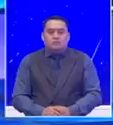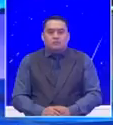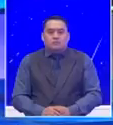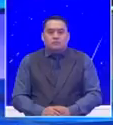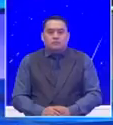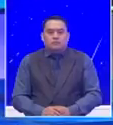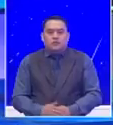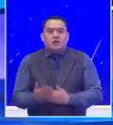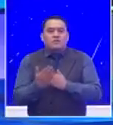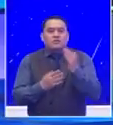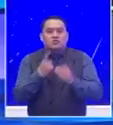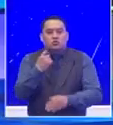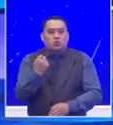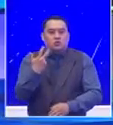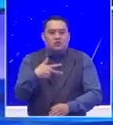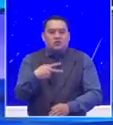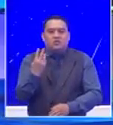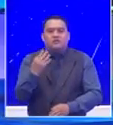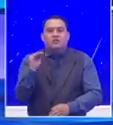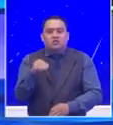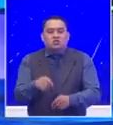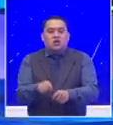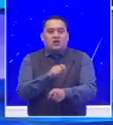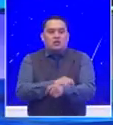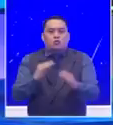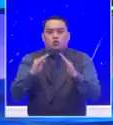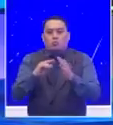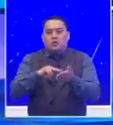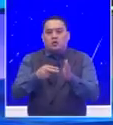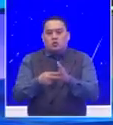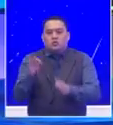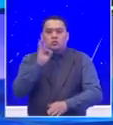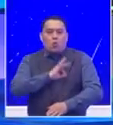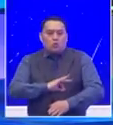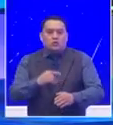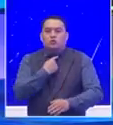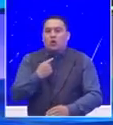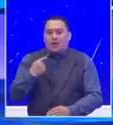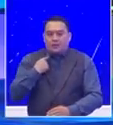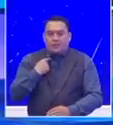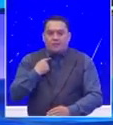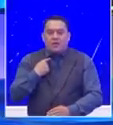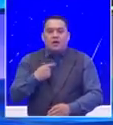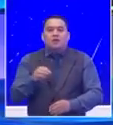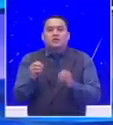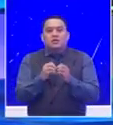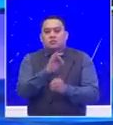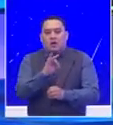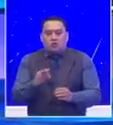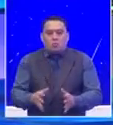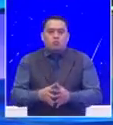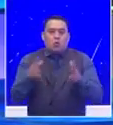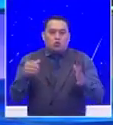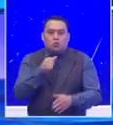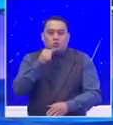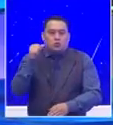Строительный бум. Свыше 132 тысяч квадратных метров жилья планируют ввести в эксплуатацию в областном центре. Это на 10% больше